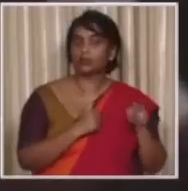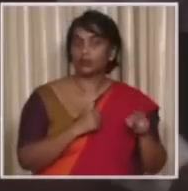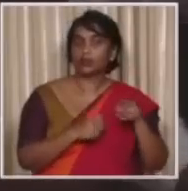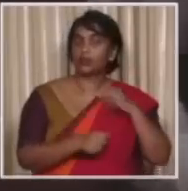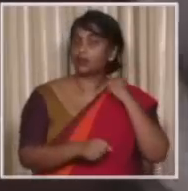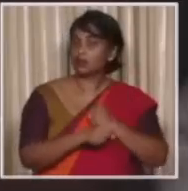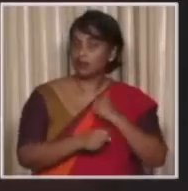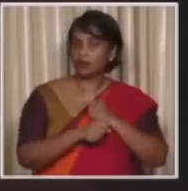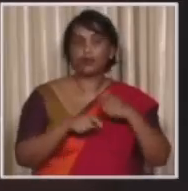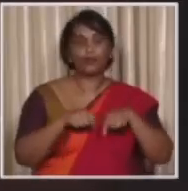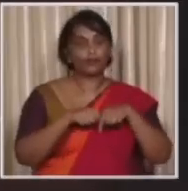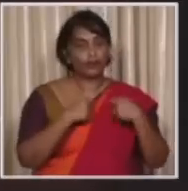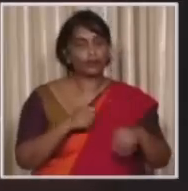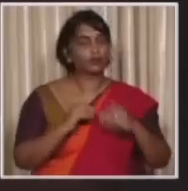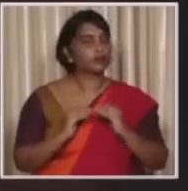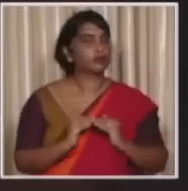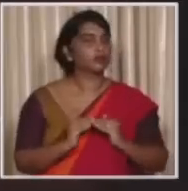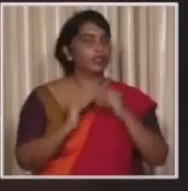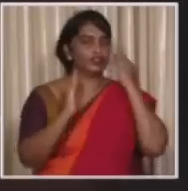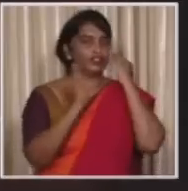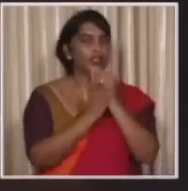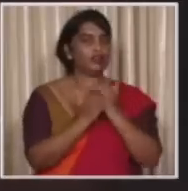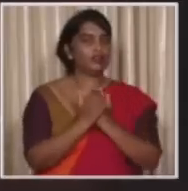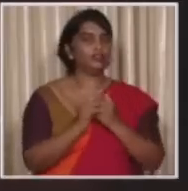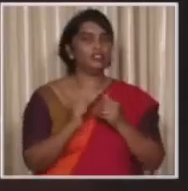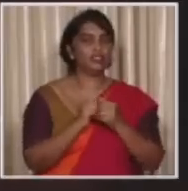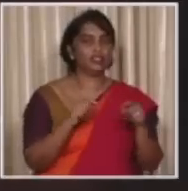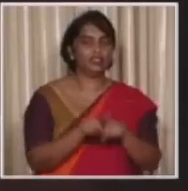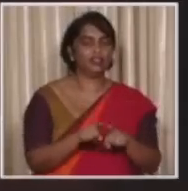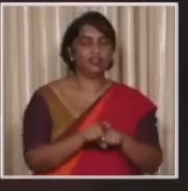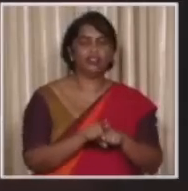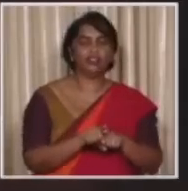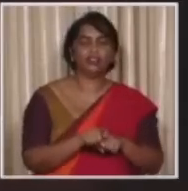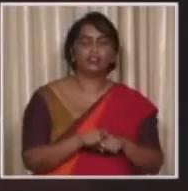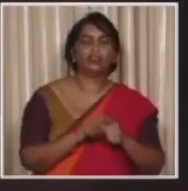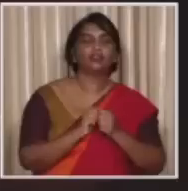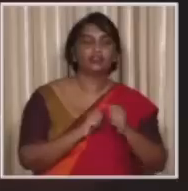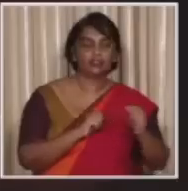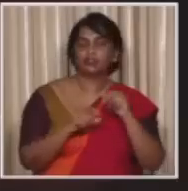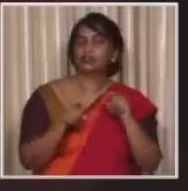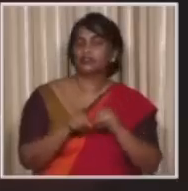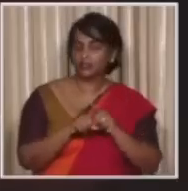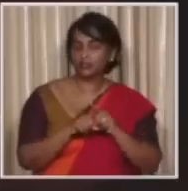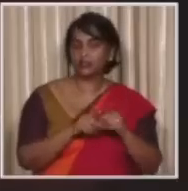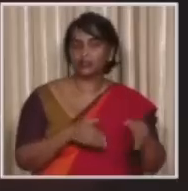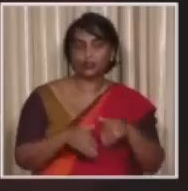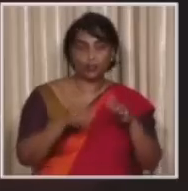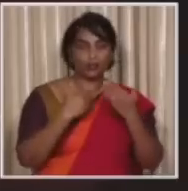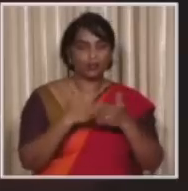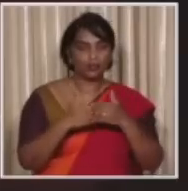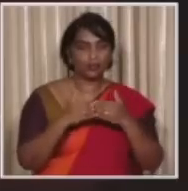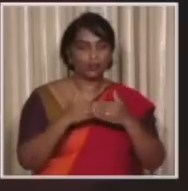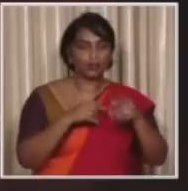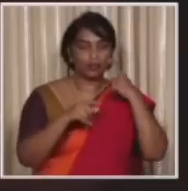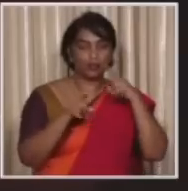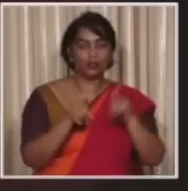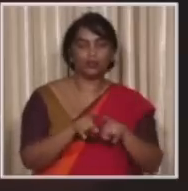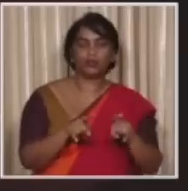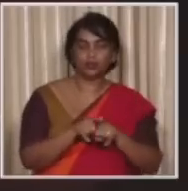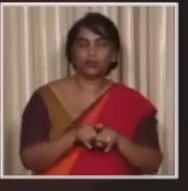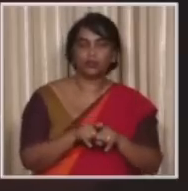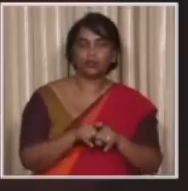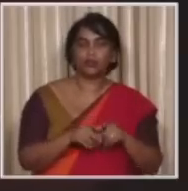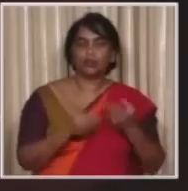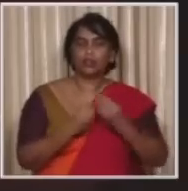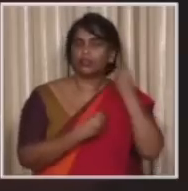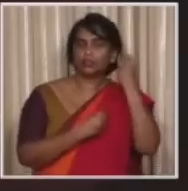තිබෙද්දී මේ රජයේ වියදමෙන් සංවර්ධනය කරපු ඇලමාර්ග හදපු පාරවල් හදපු මේ ඉඩම නිදහස් කරන්නේ